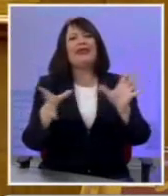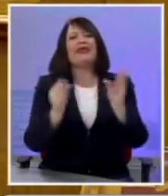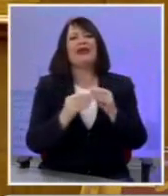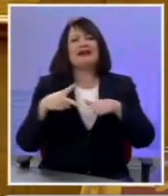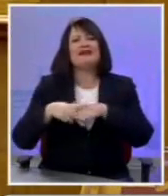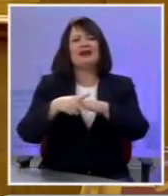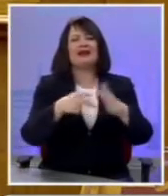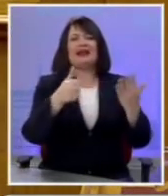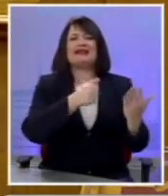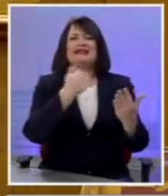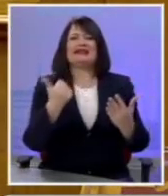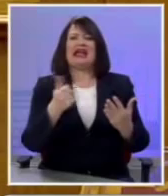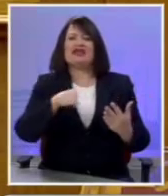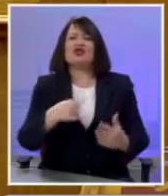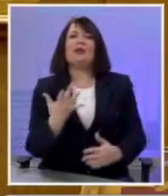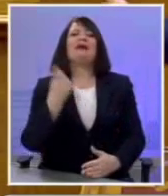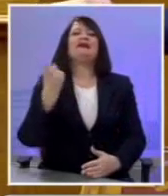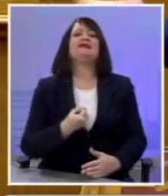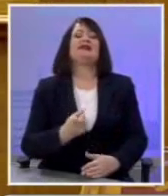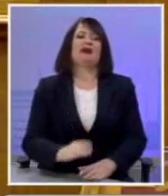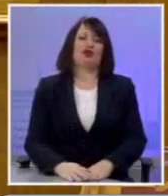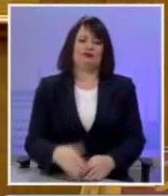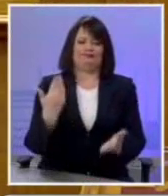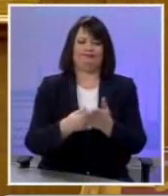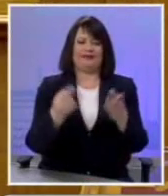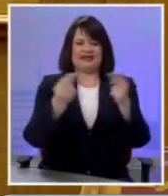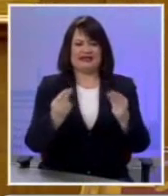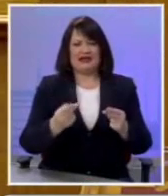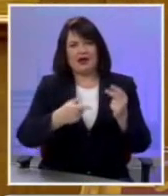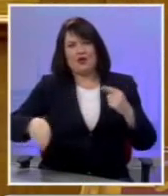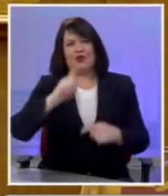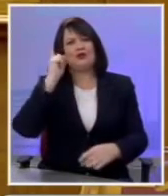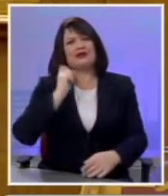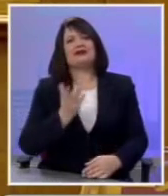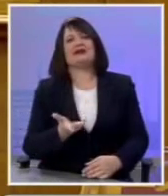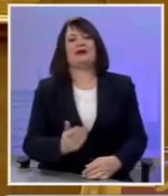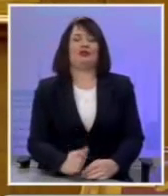του 66,5%, και τα στοιχεία είναι γνωστά σε όλους.